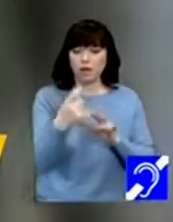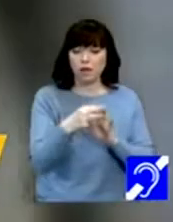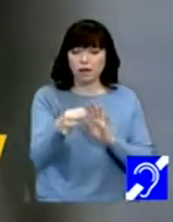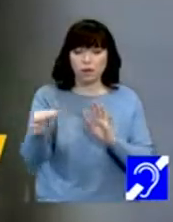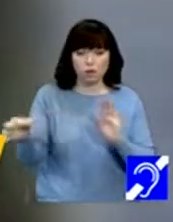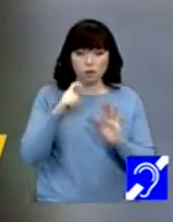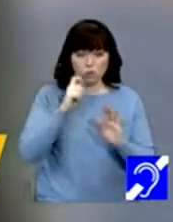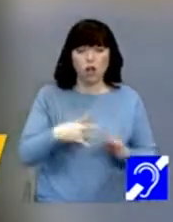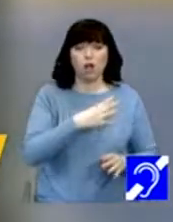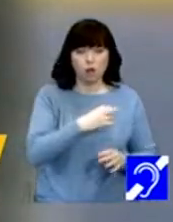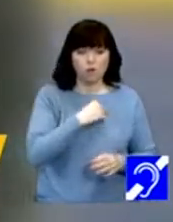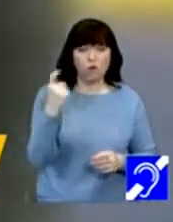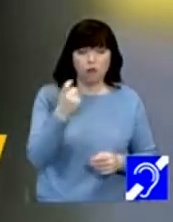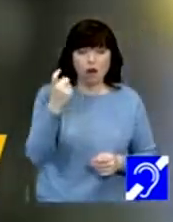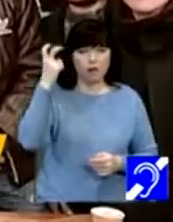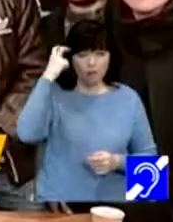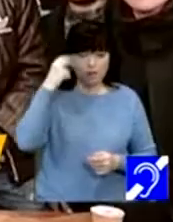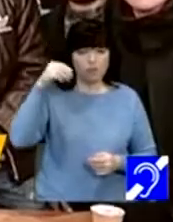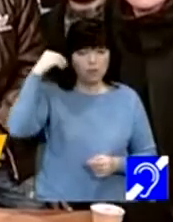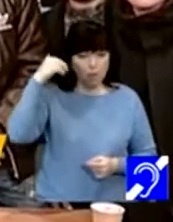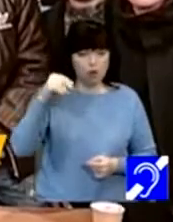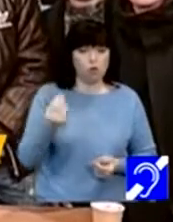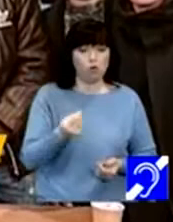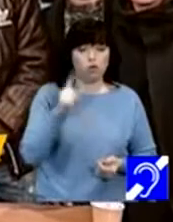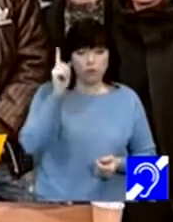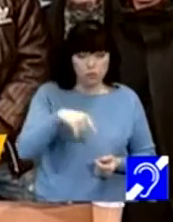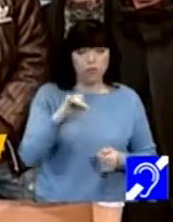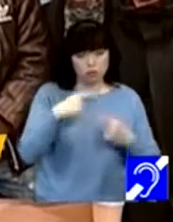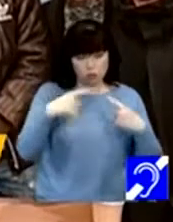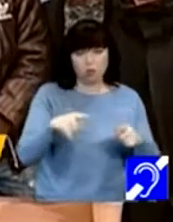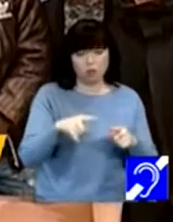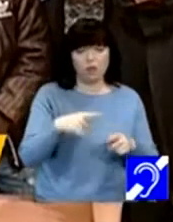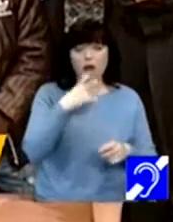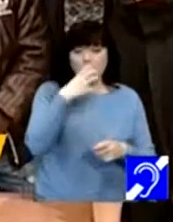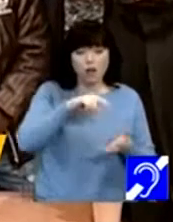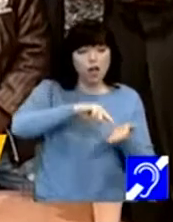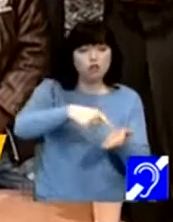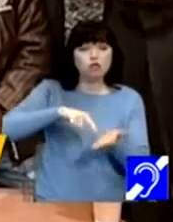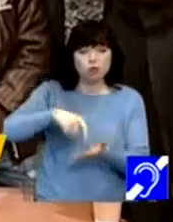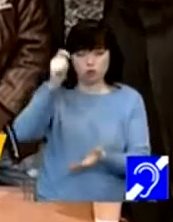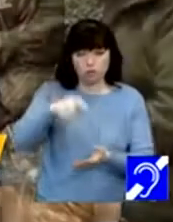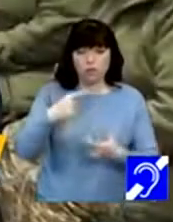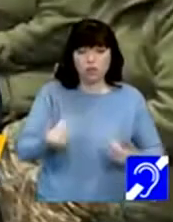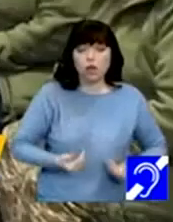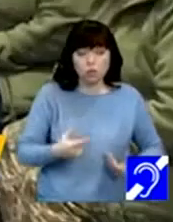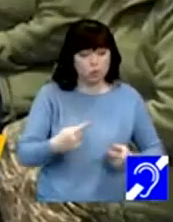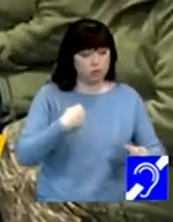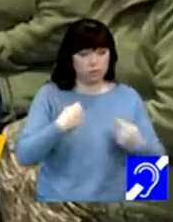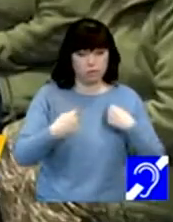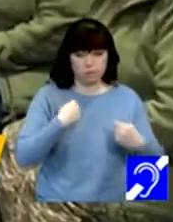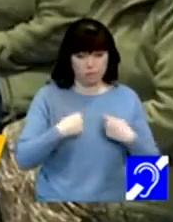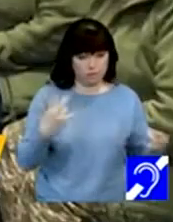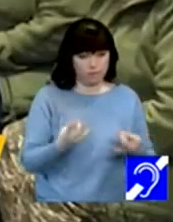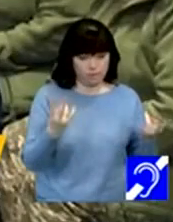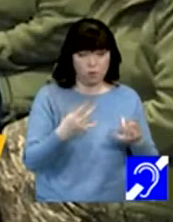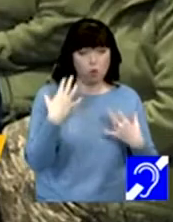printre care Lviv, Harkov, Kiev, Zaporojie, dar și în alte zone fierbinți, acolo unde oamenii trăiesc un coșmar continuu